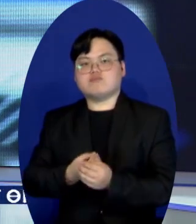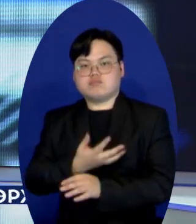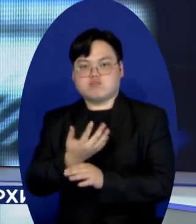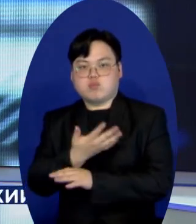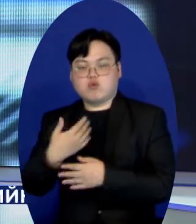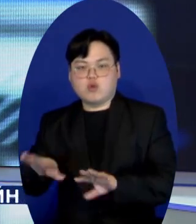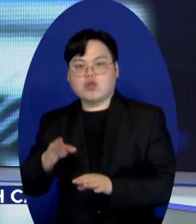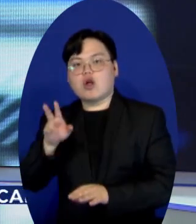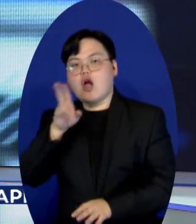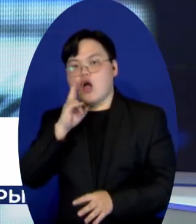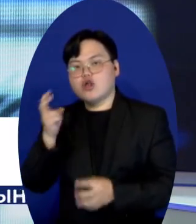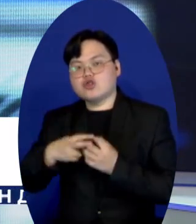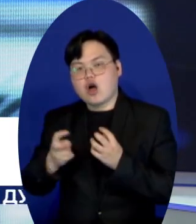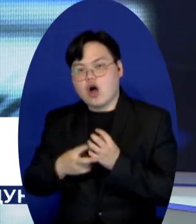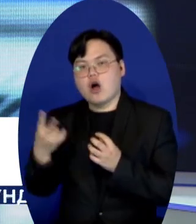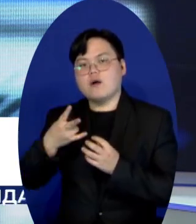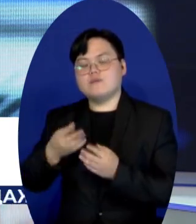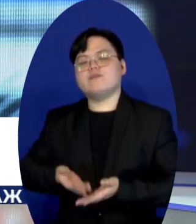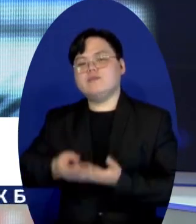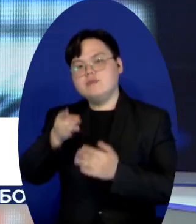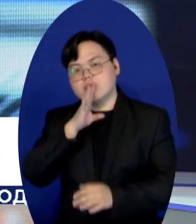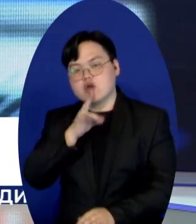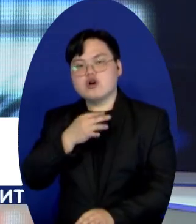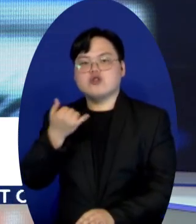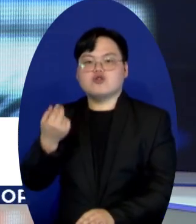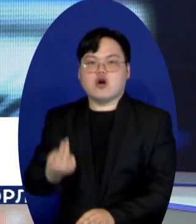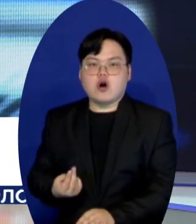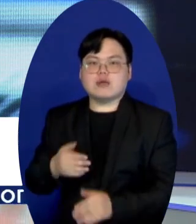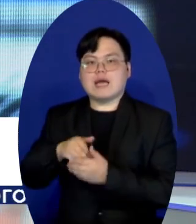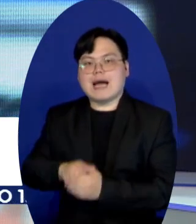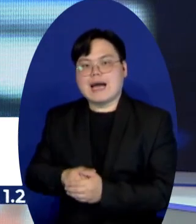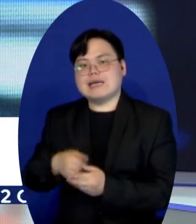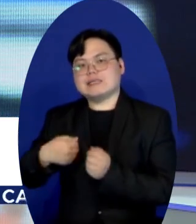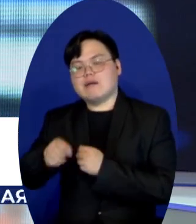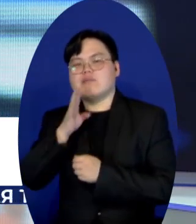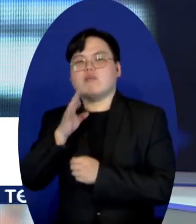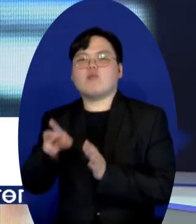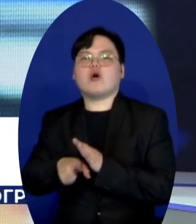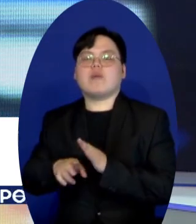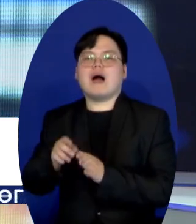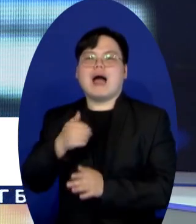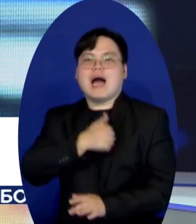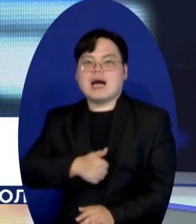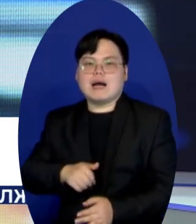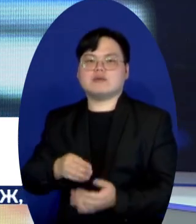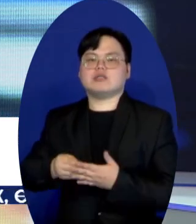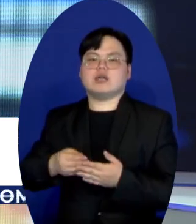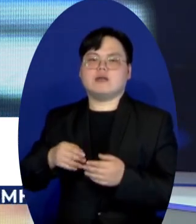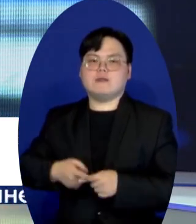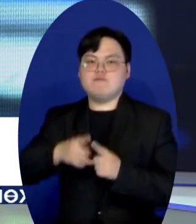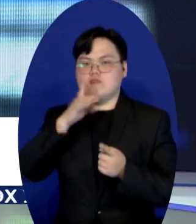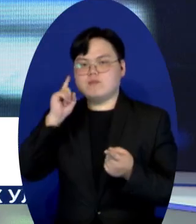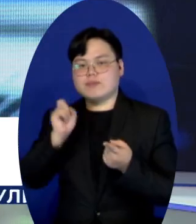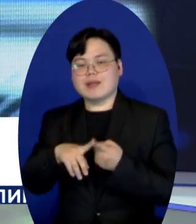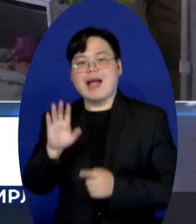төмс хүнсний ногоогоор хангах, дархлааг дэмжих, нөөцлөх, нөөшлөх, даршлах боломжийг бий болгох, хангамж нийлүүлэлтийг нэмэгдүүлэх зорилгоор